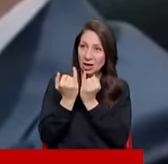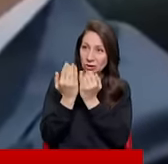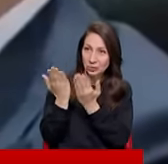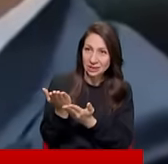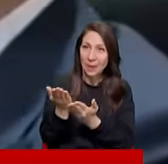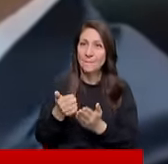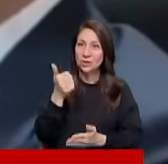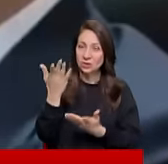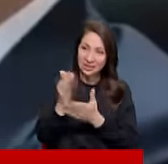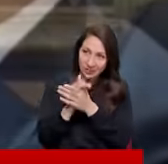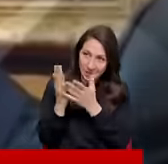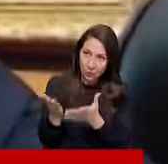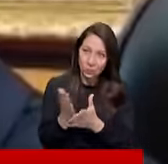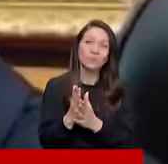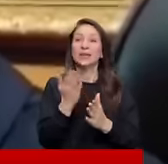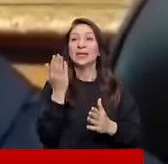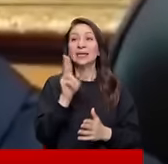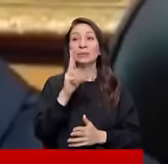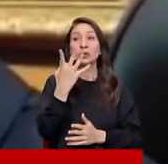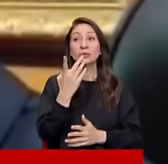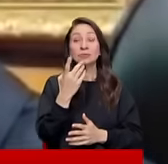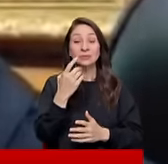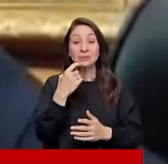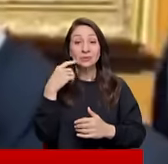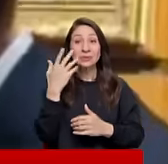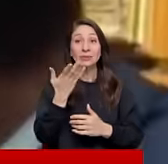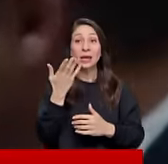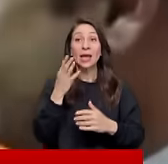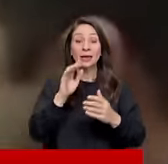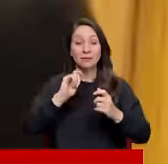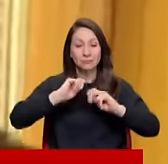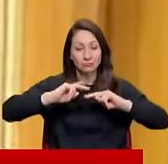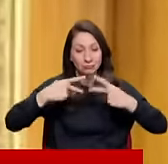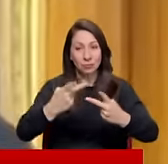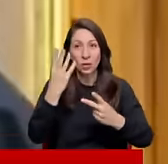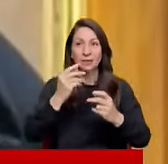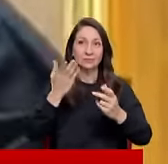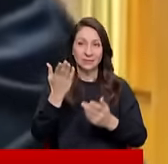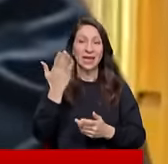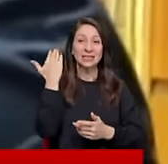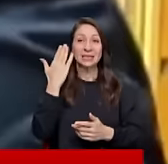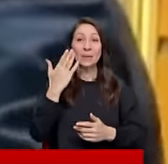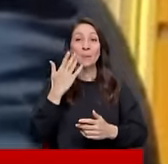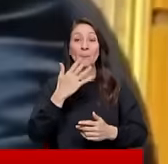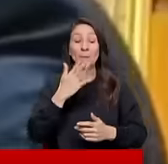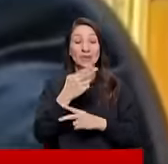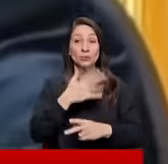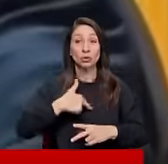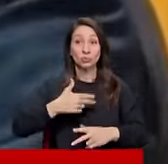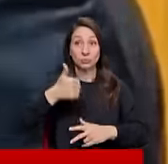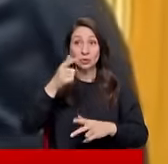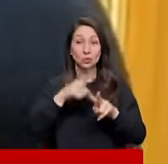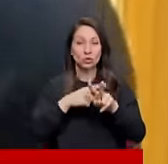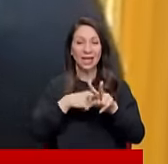kardeşimizi, başkanımızı tebrik ediyoruz. 74 yıl sonra el değiştiren Balıkesir'de ise dün devir teslim töreni vardı. Eski Balıkesir Büyükşehir Belediye Başkanı